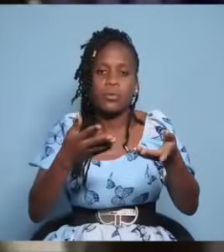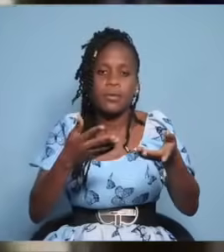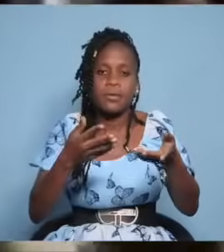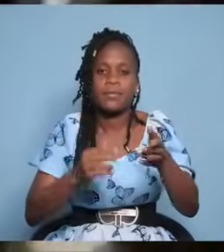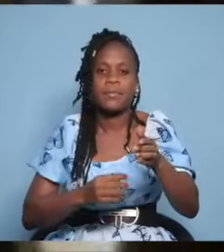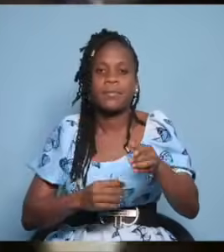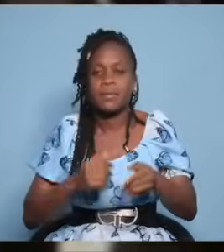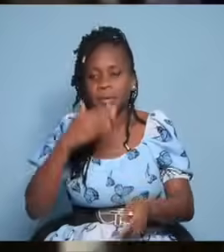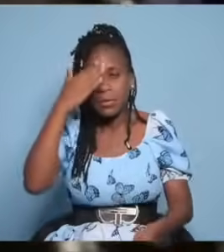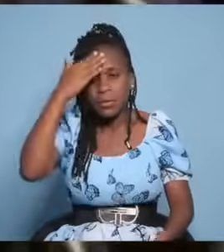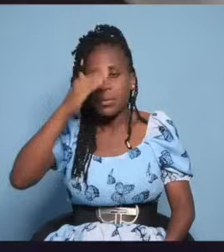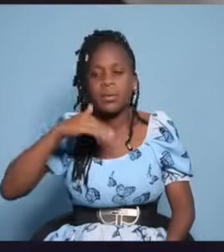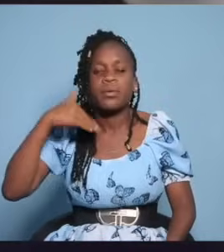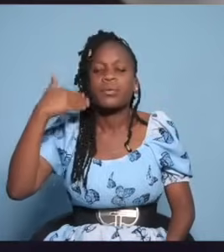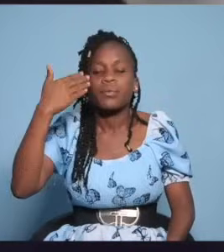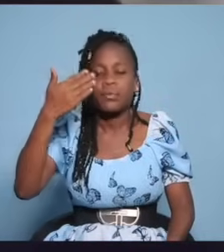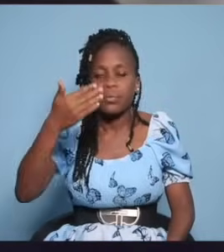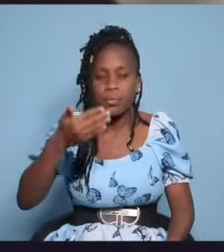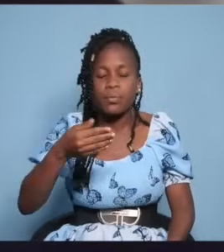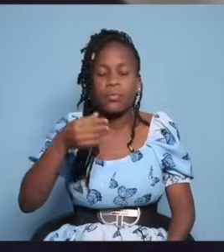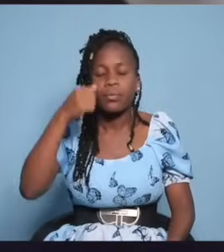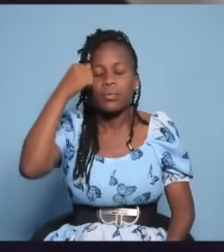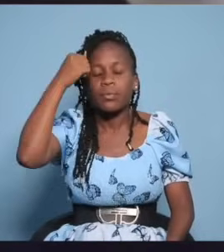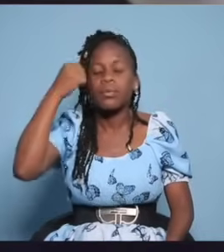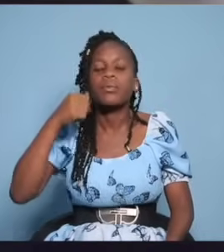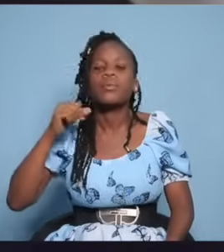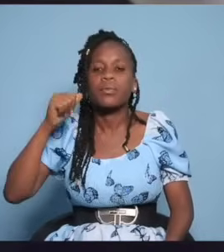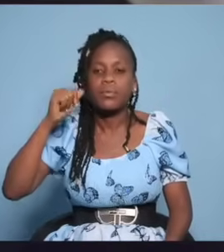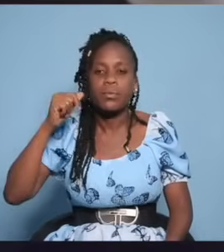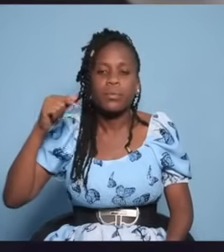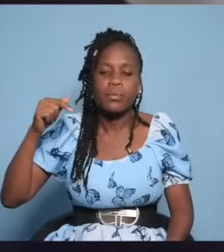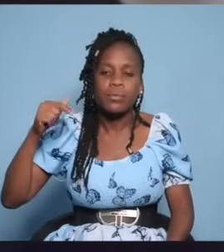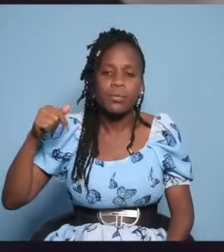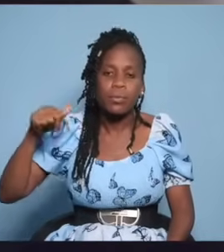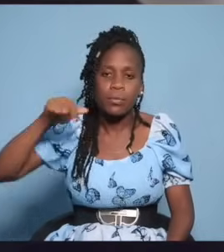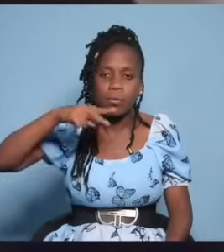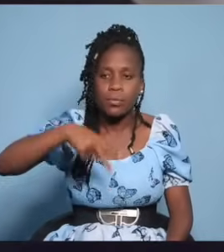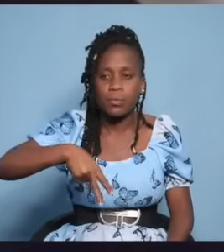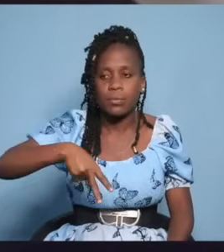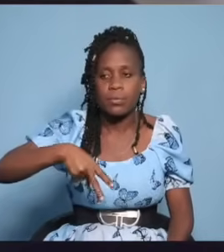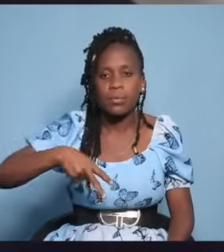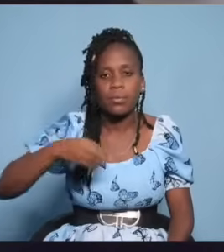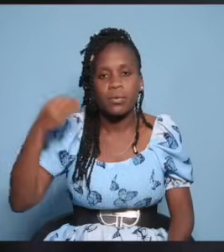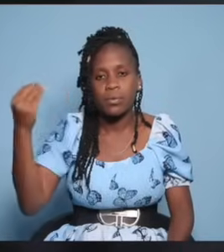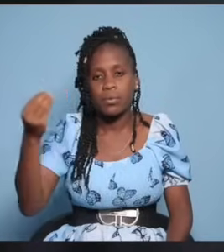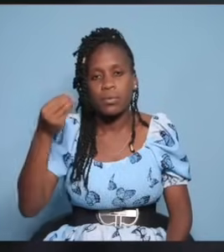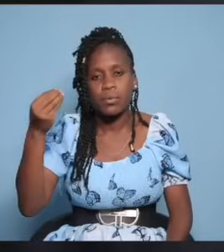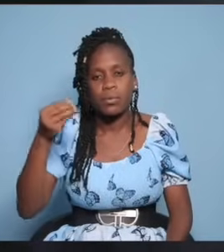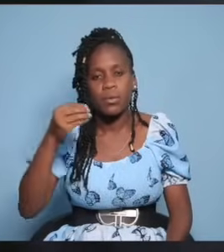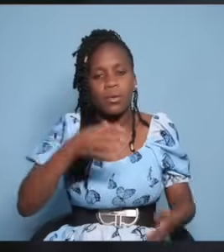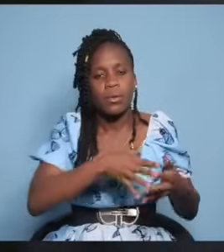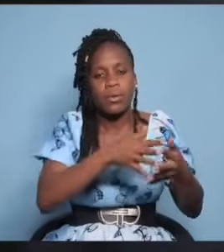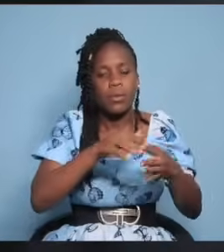hayo kwa Sudani. Sudani ilikuwa na mafuta, ilikuwa na madini. Marekani, Uholanzi na